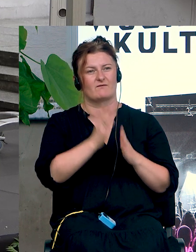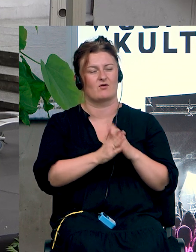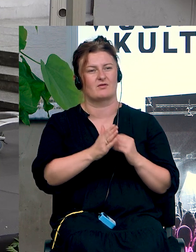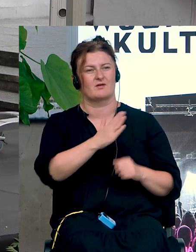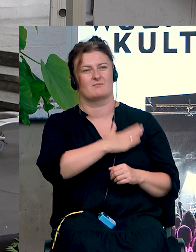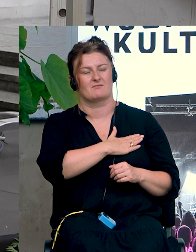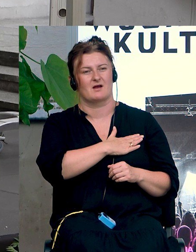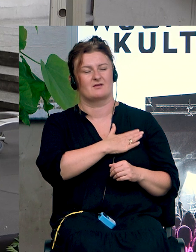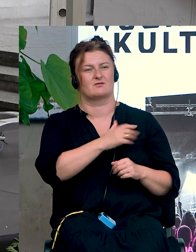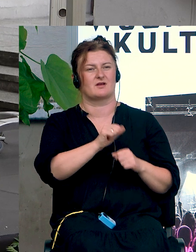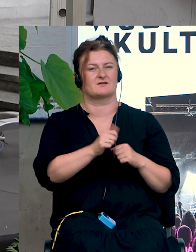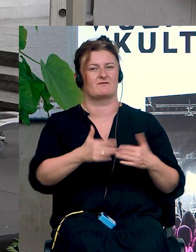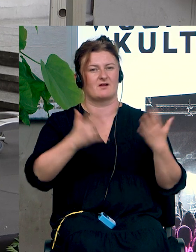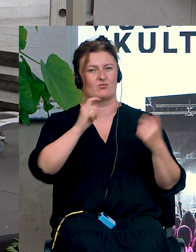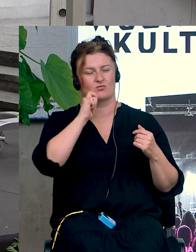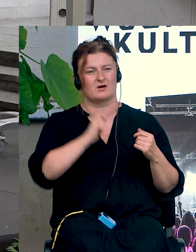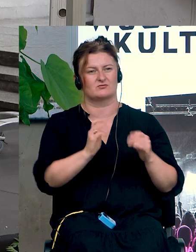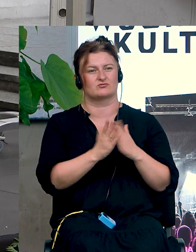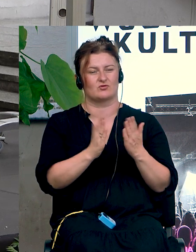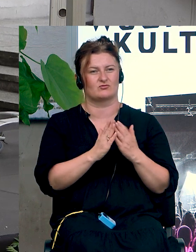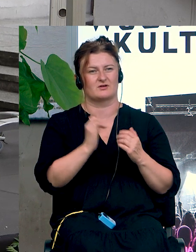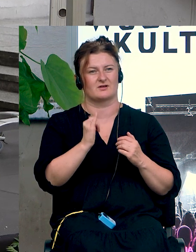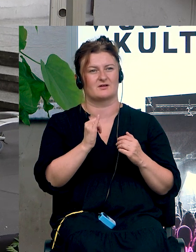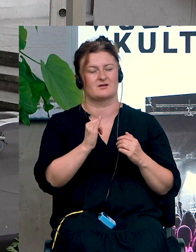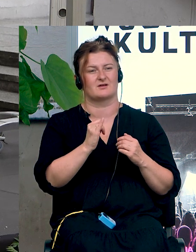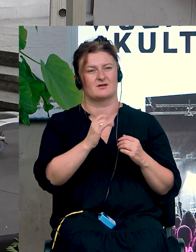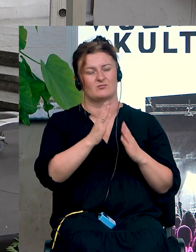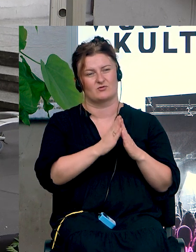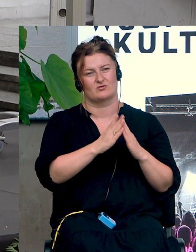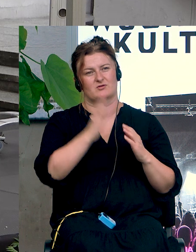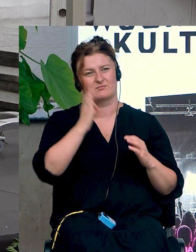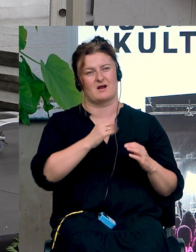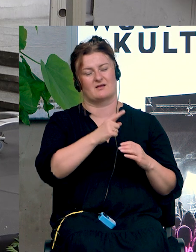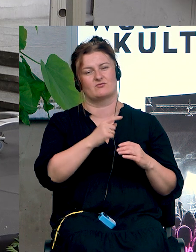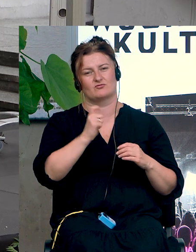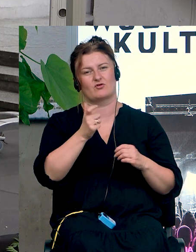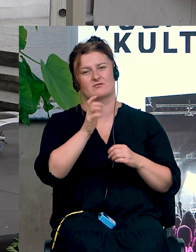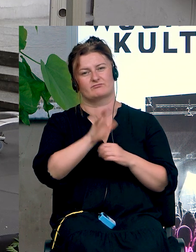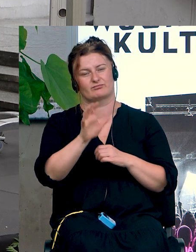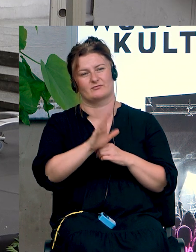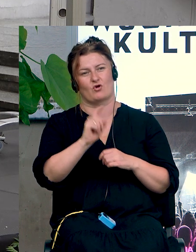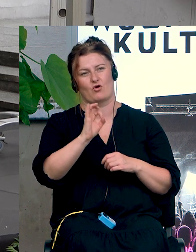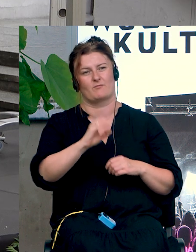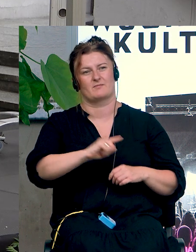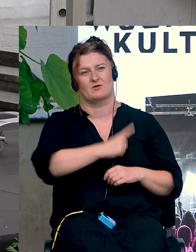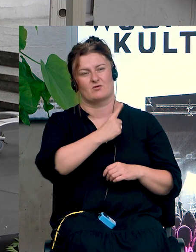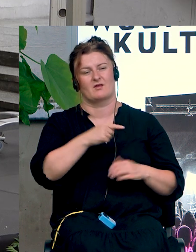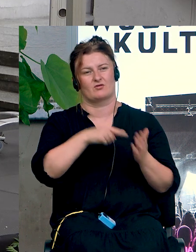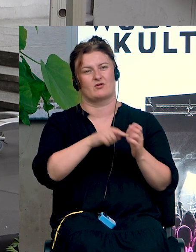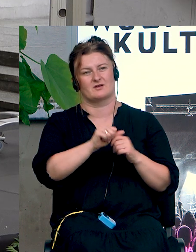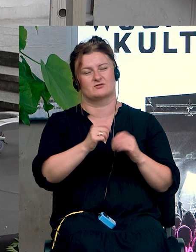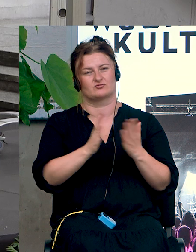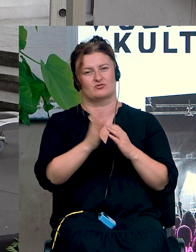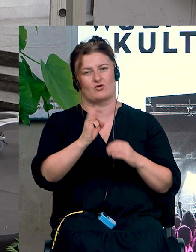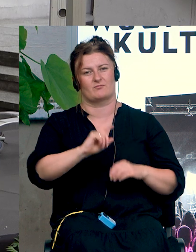про кохання. І вони вибрали мою про кохання, так що. Це просто для інформації, я перепрошую ще раз, що я не по темі,